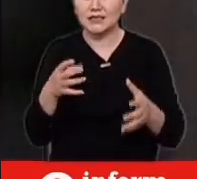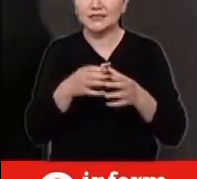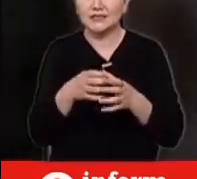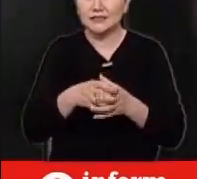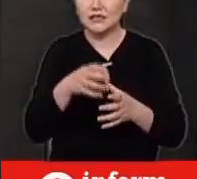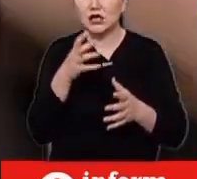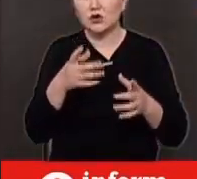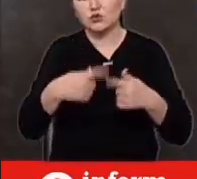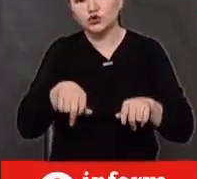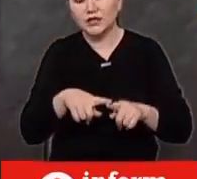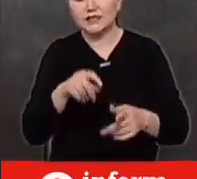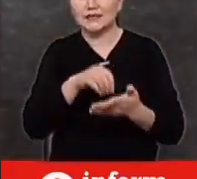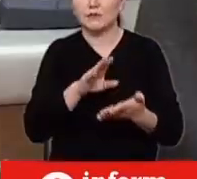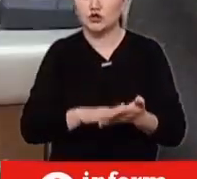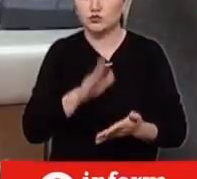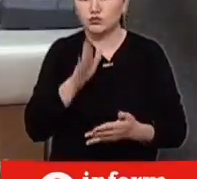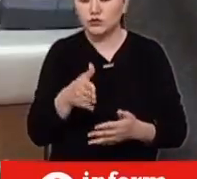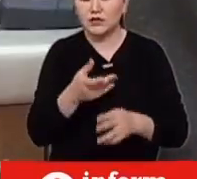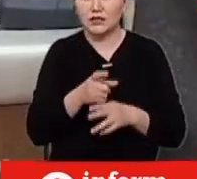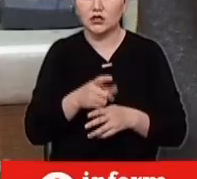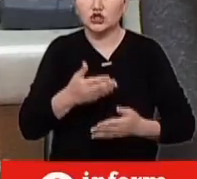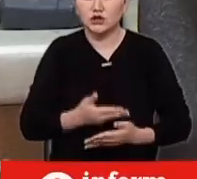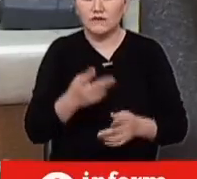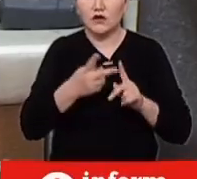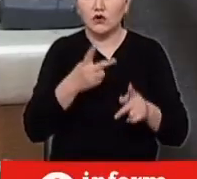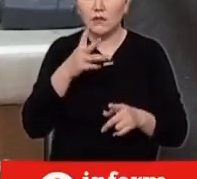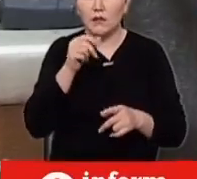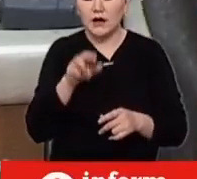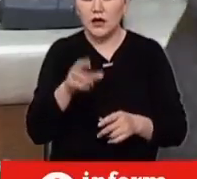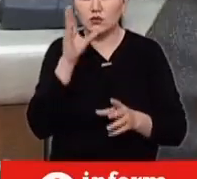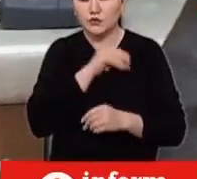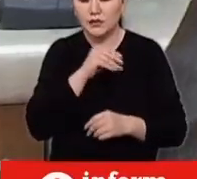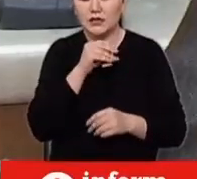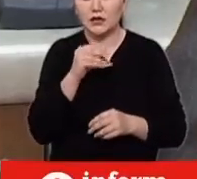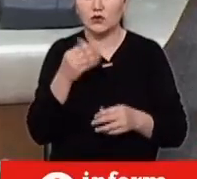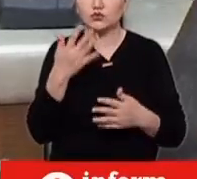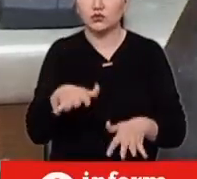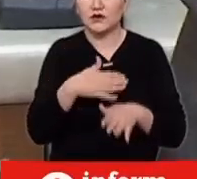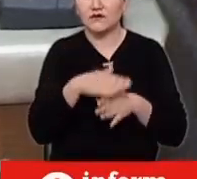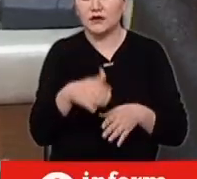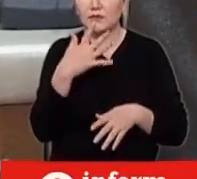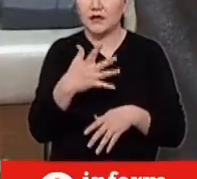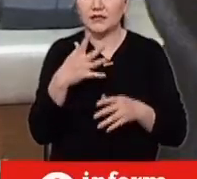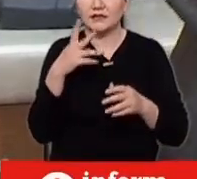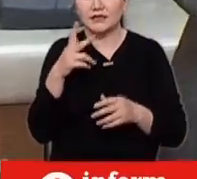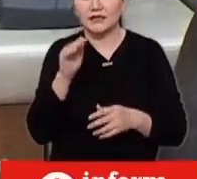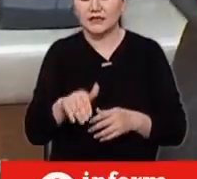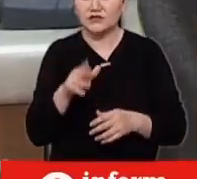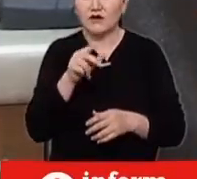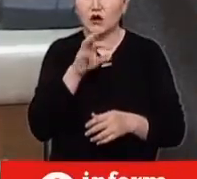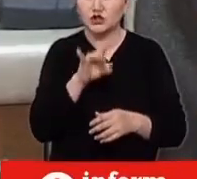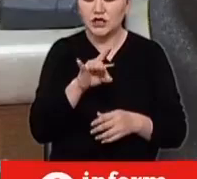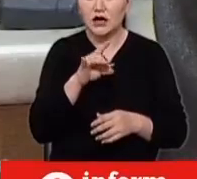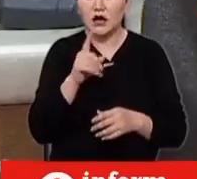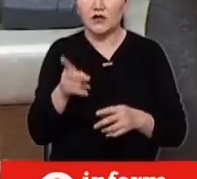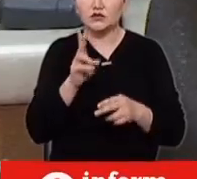или кружки запишутся. Соответственно, у тех жителей, которые 2 мая не успеют, и, скажем, уже там выделены там 5-3 тысячи ваучеров, она